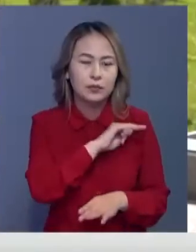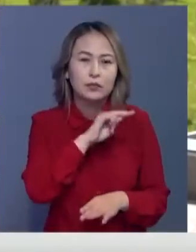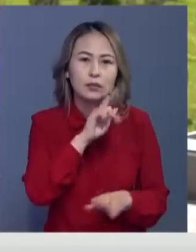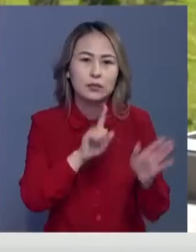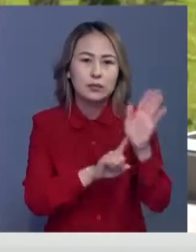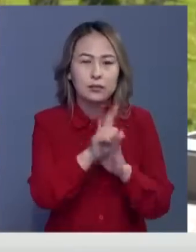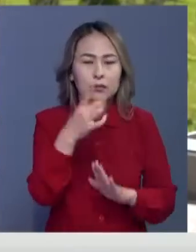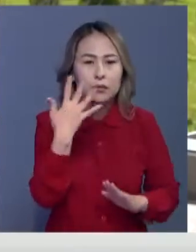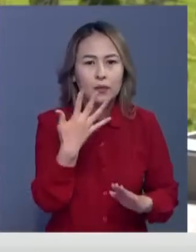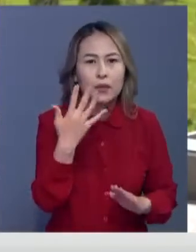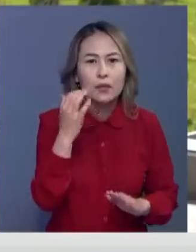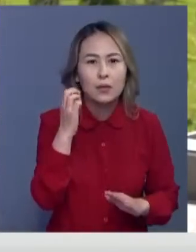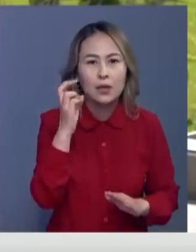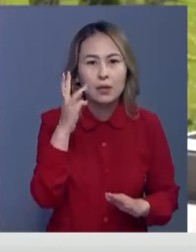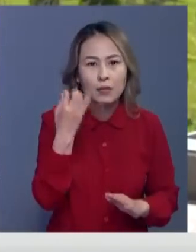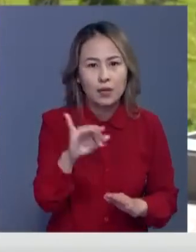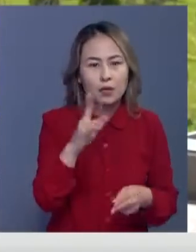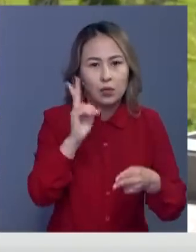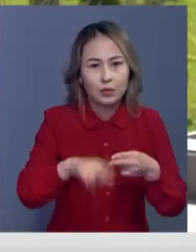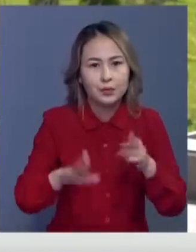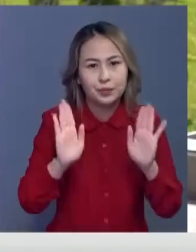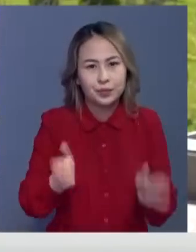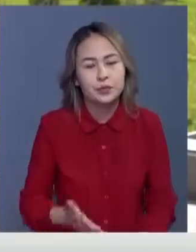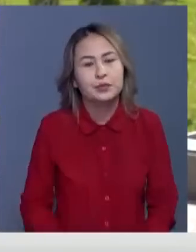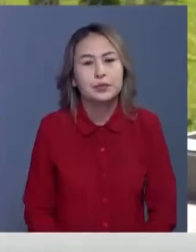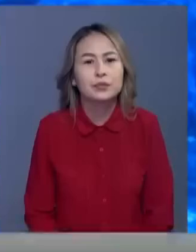процесі 5 мамырда аяқталады деп жоспарланып отыр.